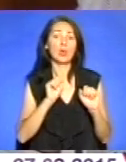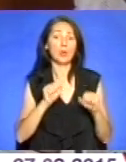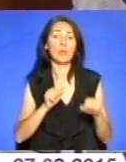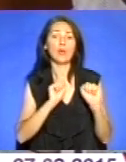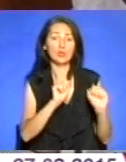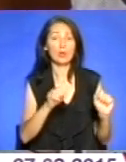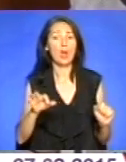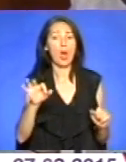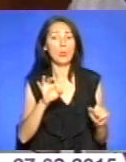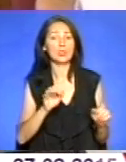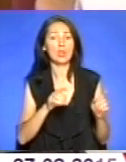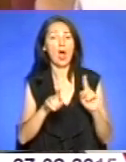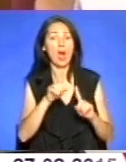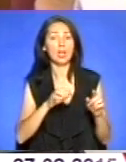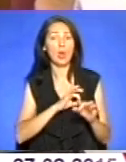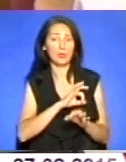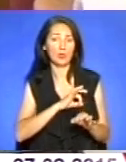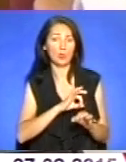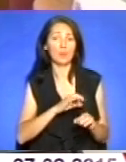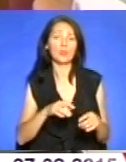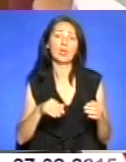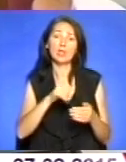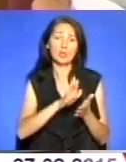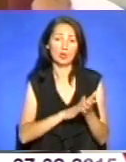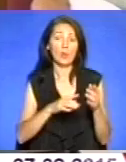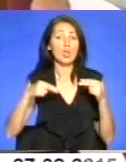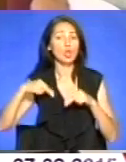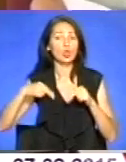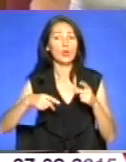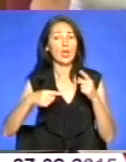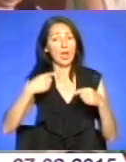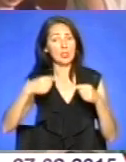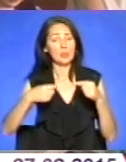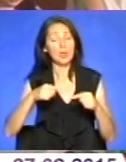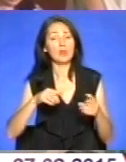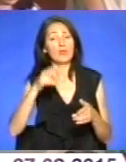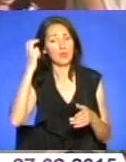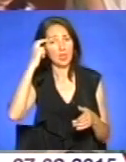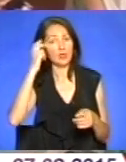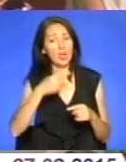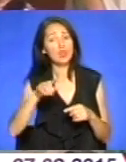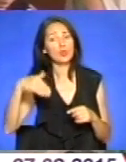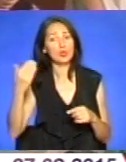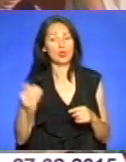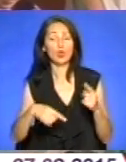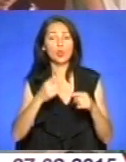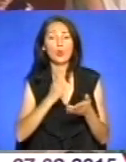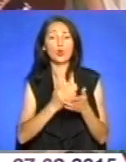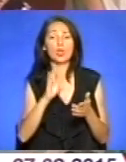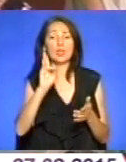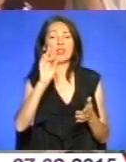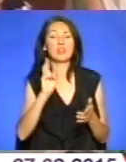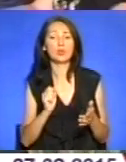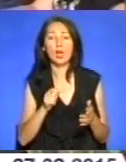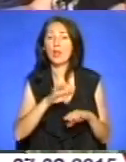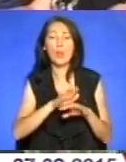усіх звільнених працівників, зареєстрували трудовий спір в Києві. Тому що іншою стороною спору є саме Національний банк, а не його управління в